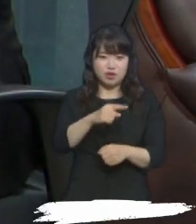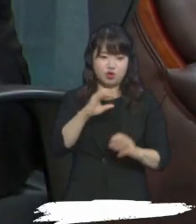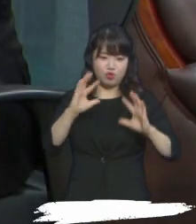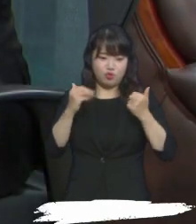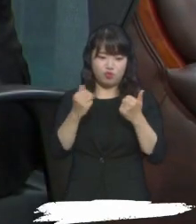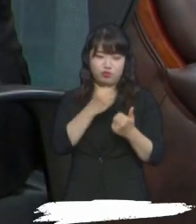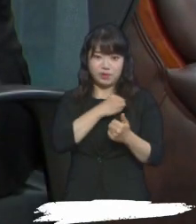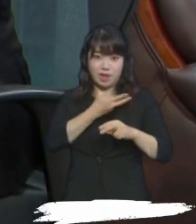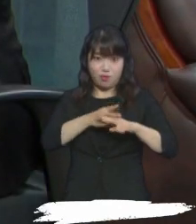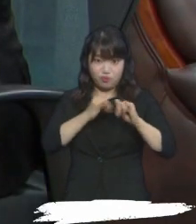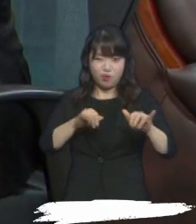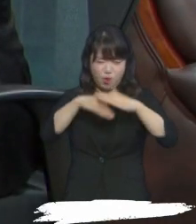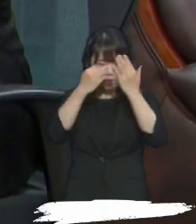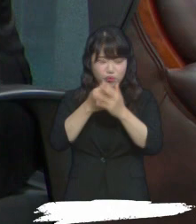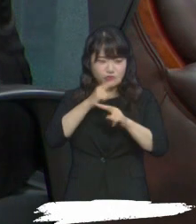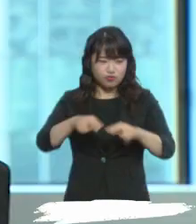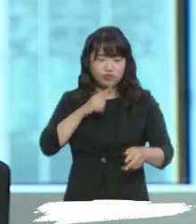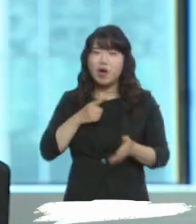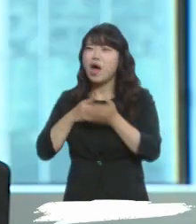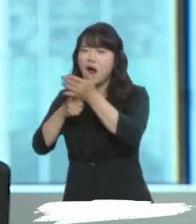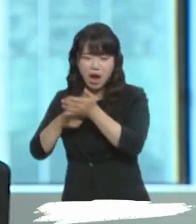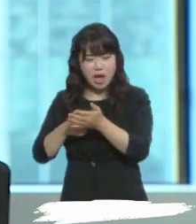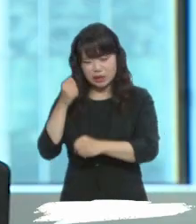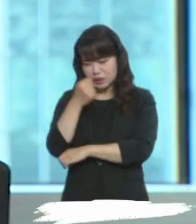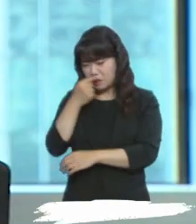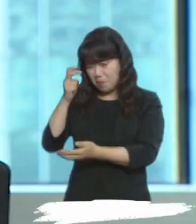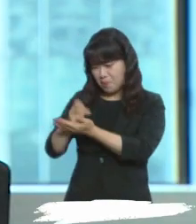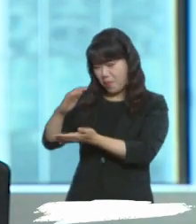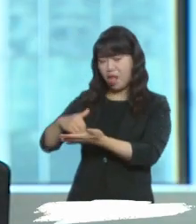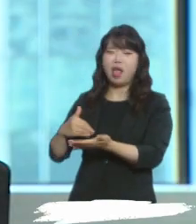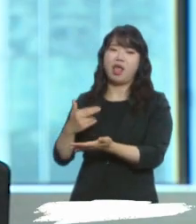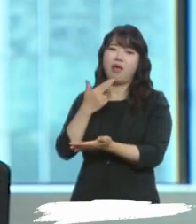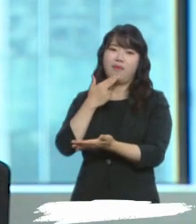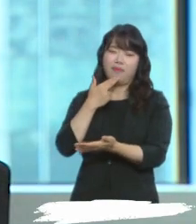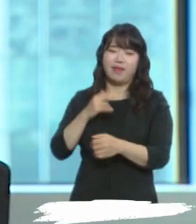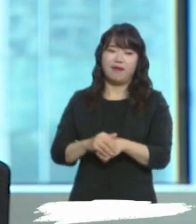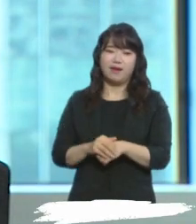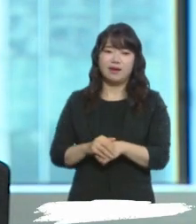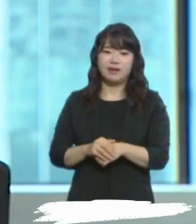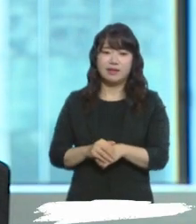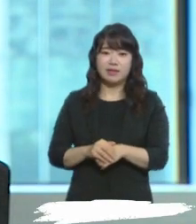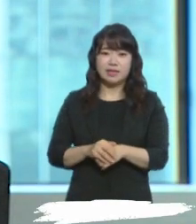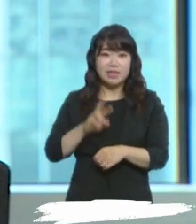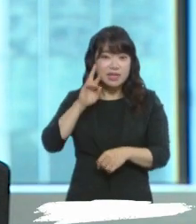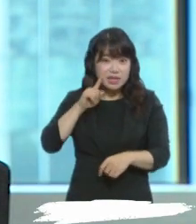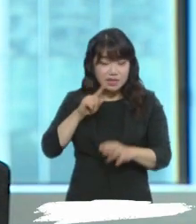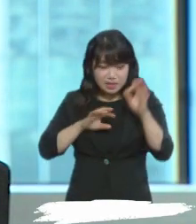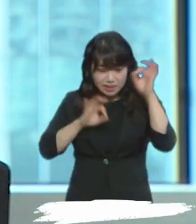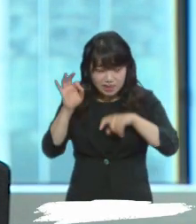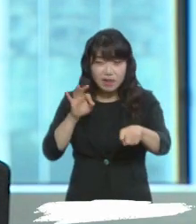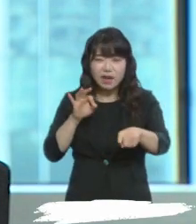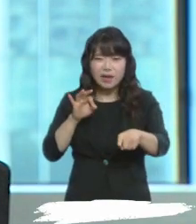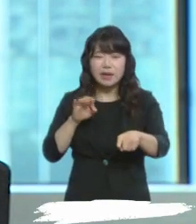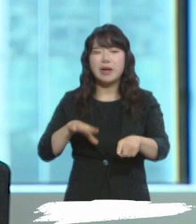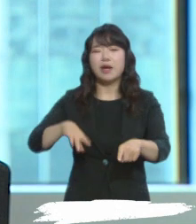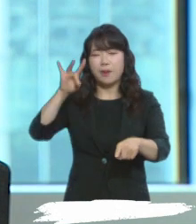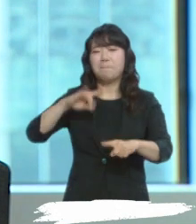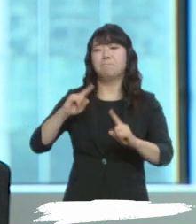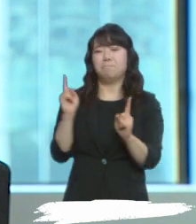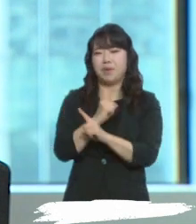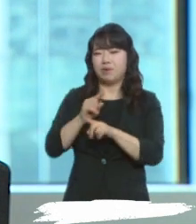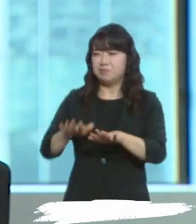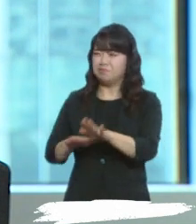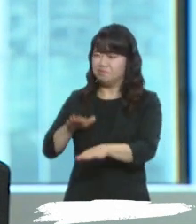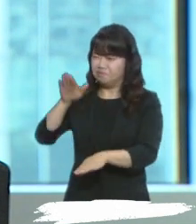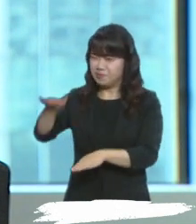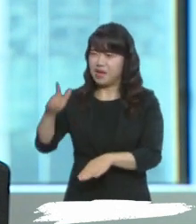국가유공자 지원은 취소할 근거가 없습니다. 잘못된 의식을 어찌 보면 바로잡는 첫 단추이다라고